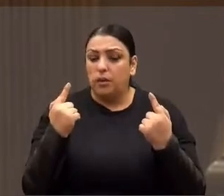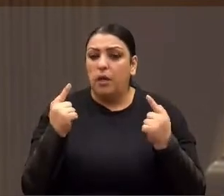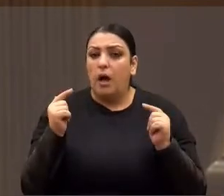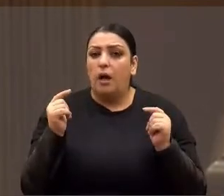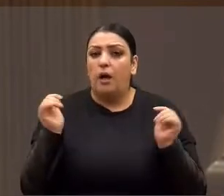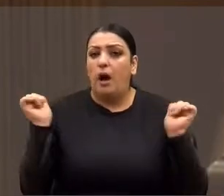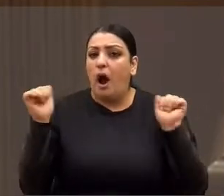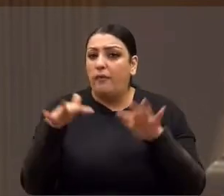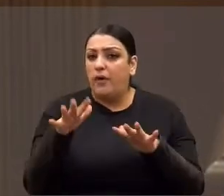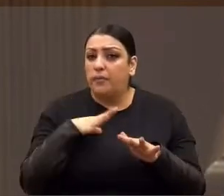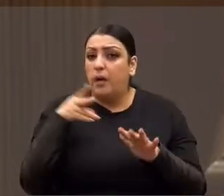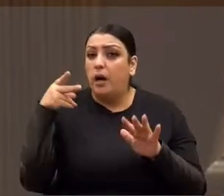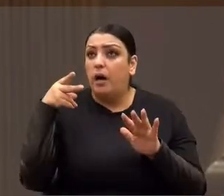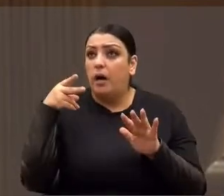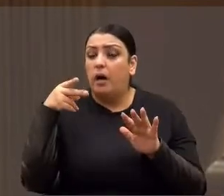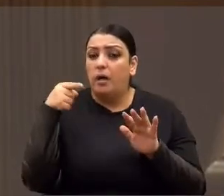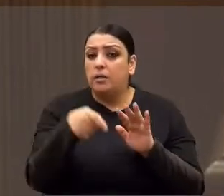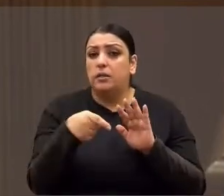Վաշինգտոնում